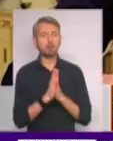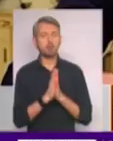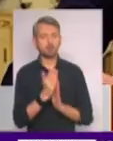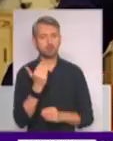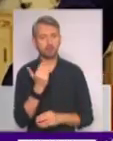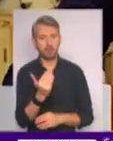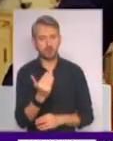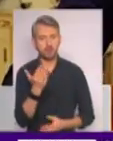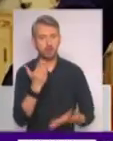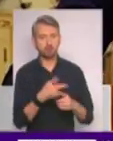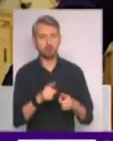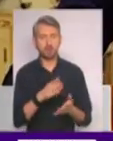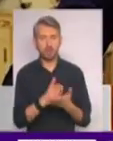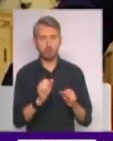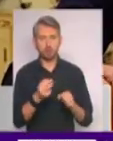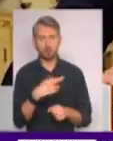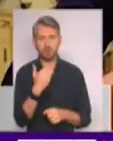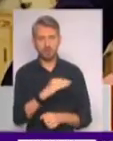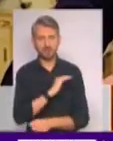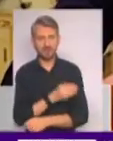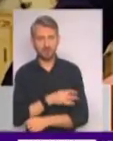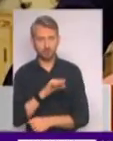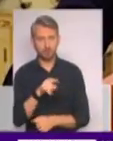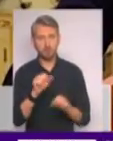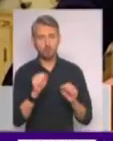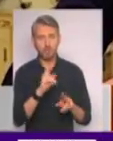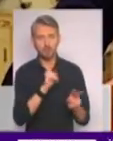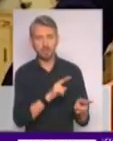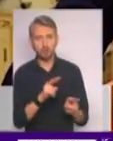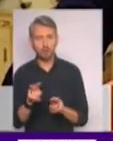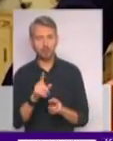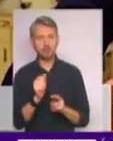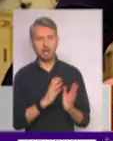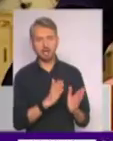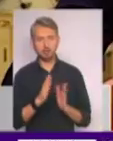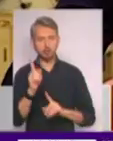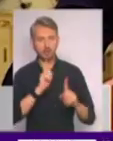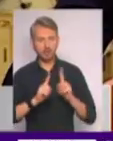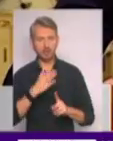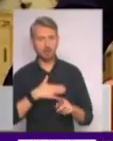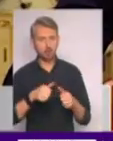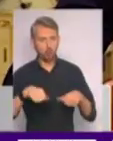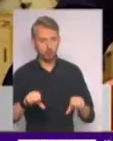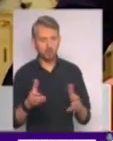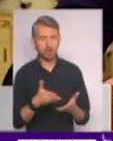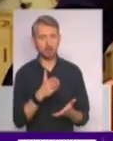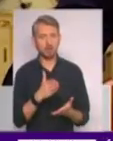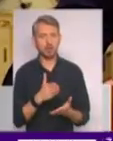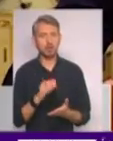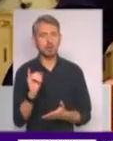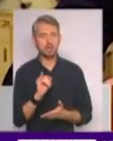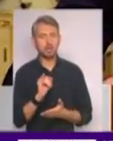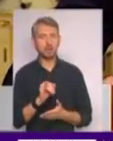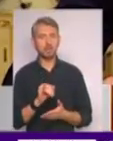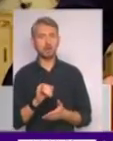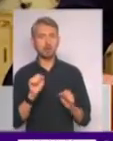попросив, якщо це є можливо для вас фізично, ви можете відслідкувати за ритмічністю засідань нашої комісії комунальної власності і